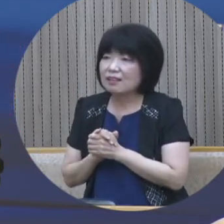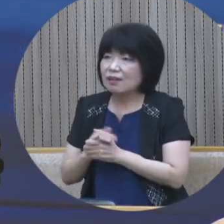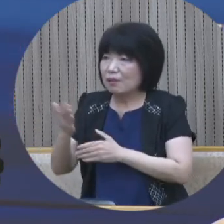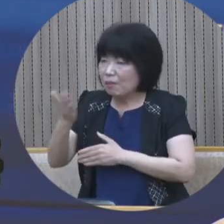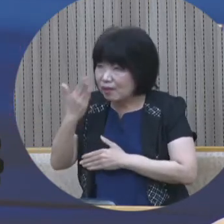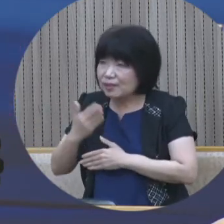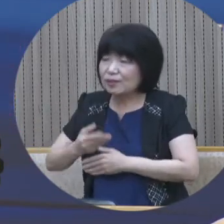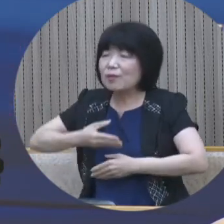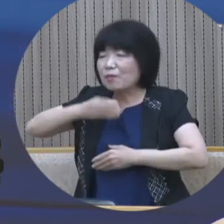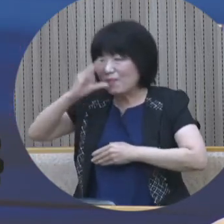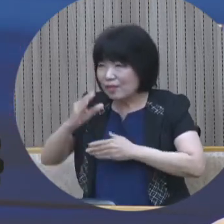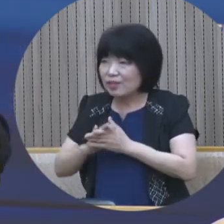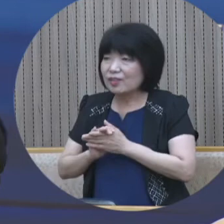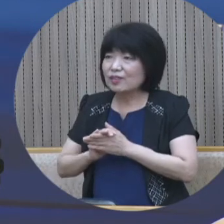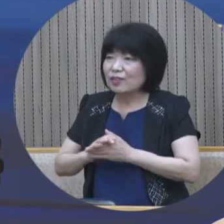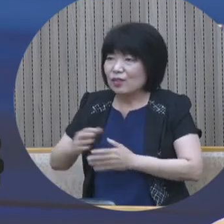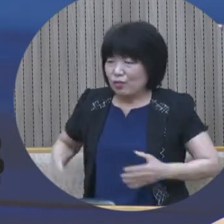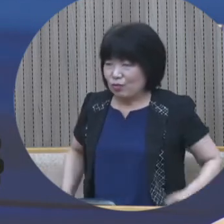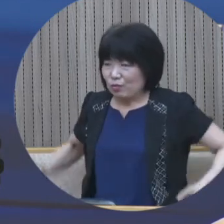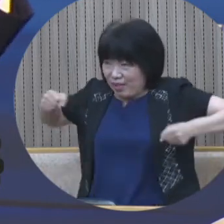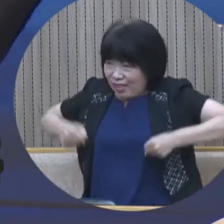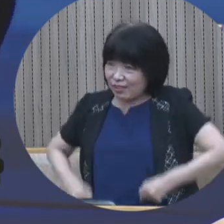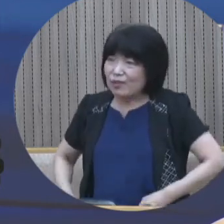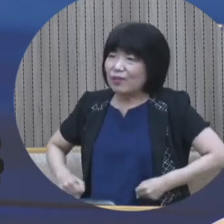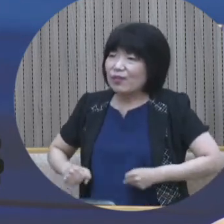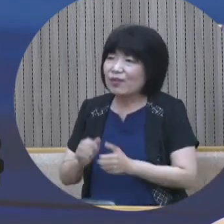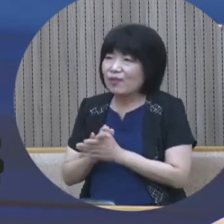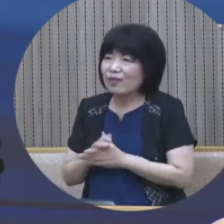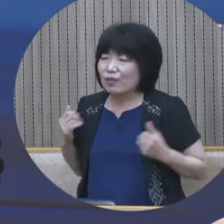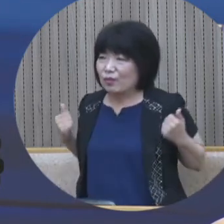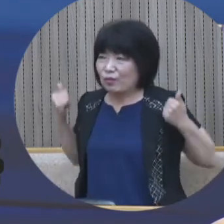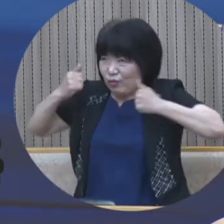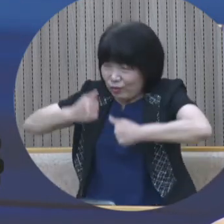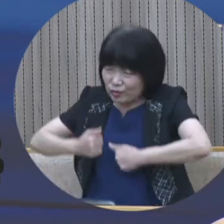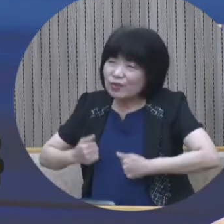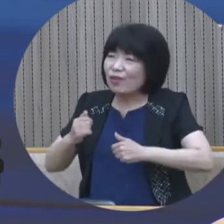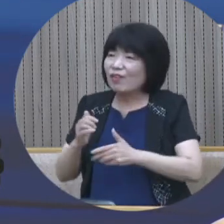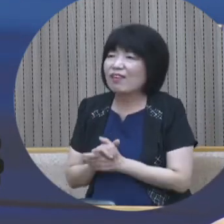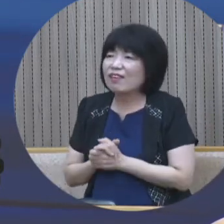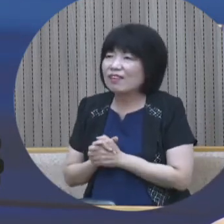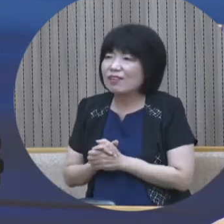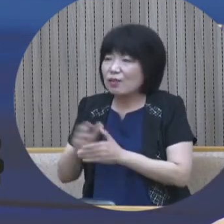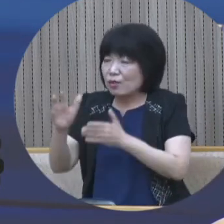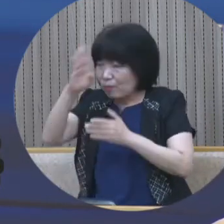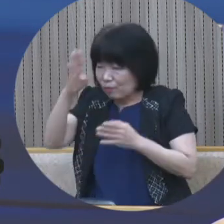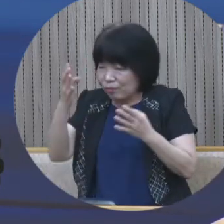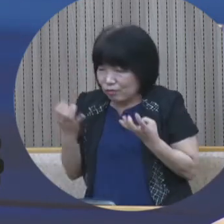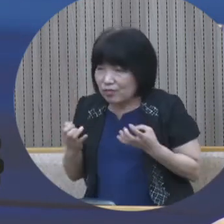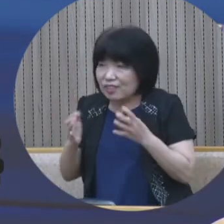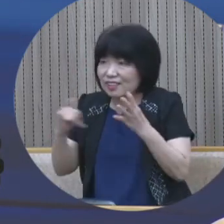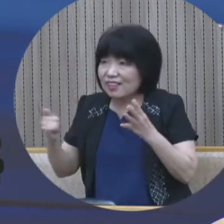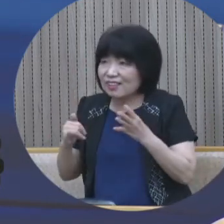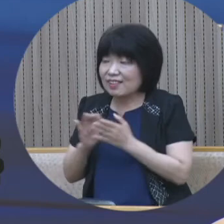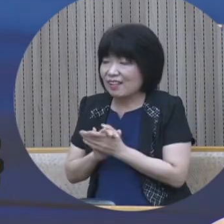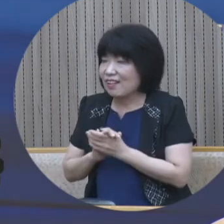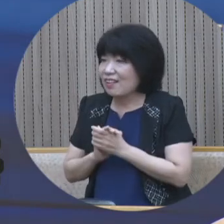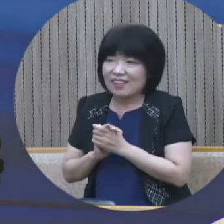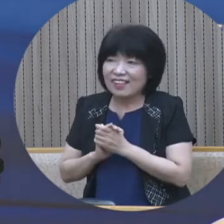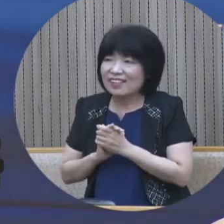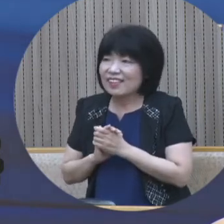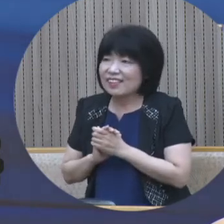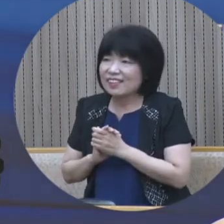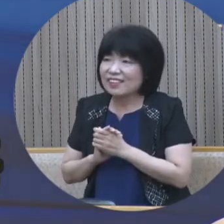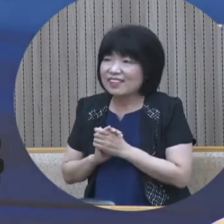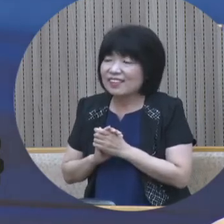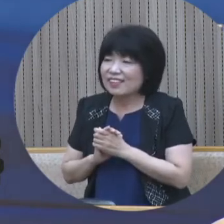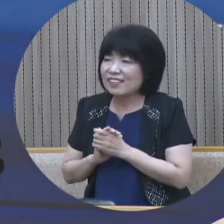먹고 마시고 주머니에 넣고 두르고, 이 문둥이 네 사람이 한참을